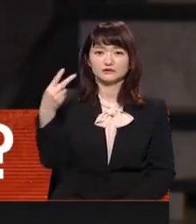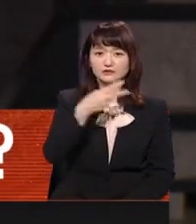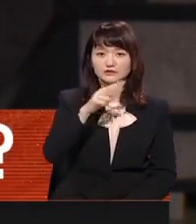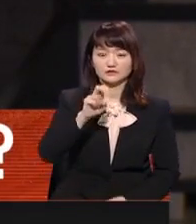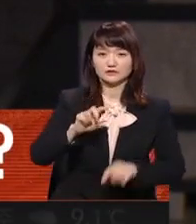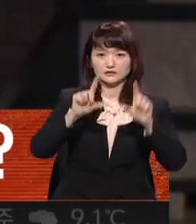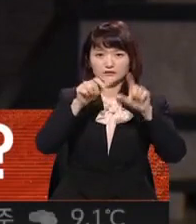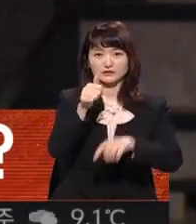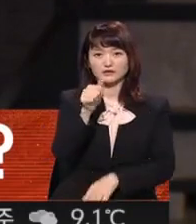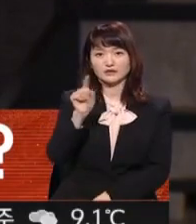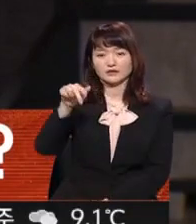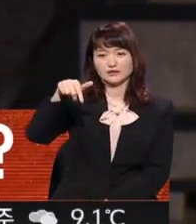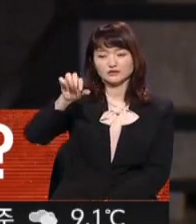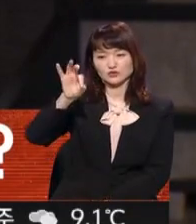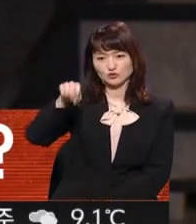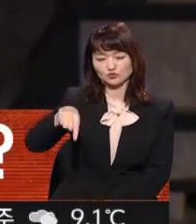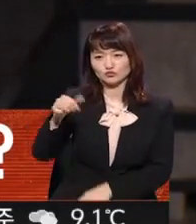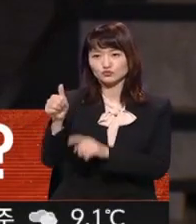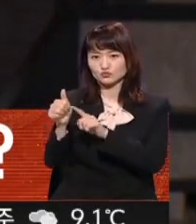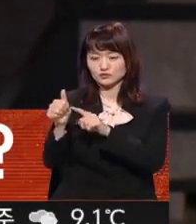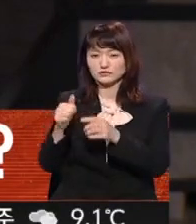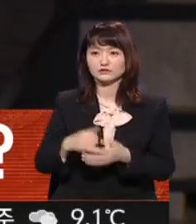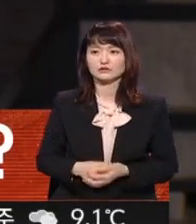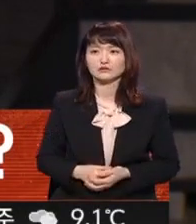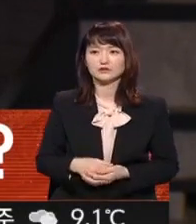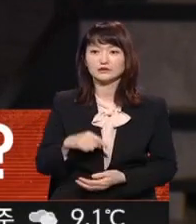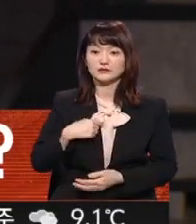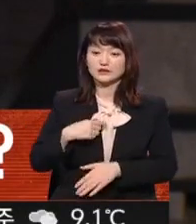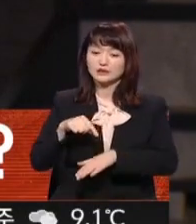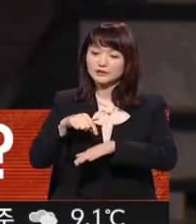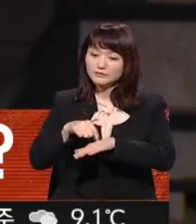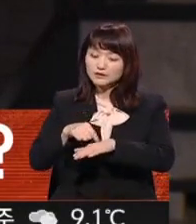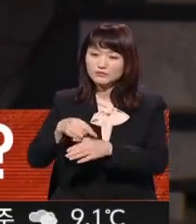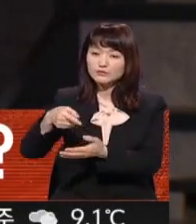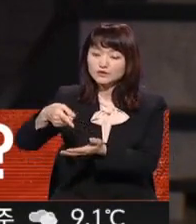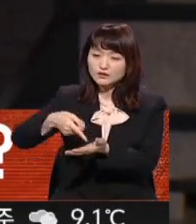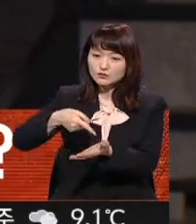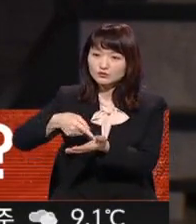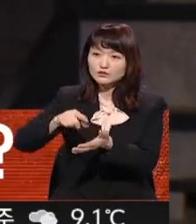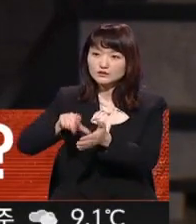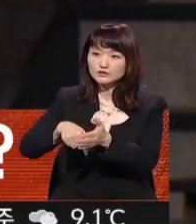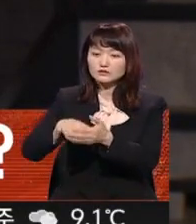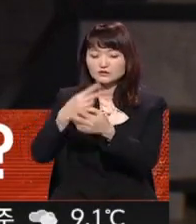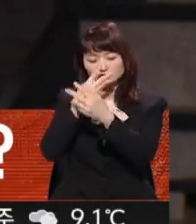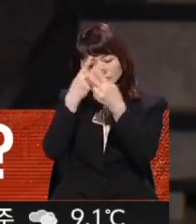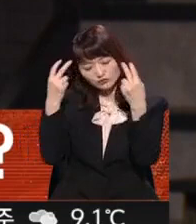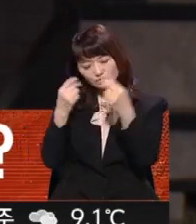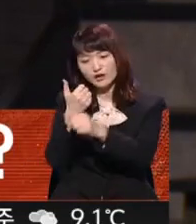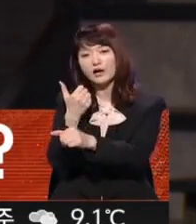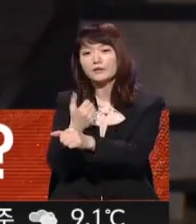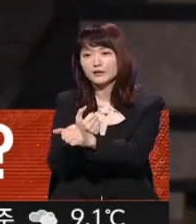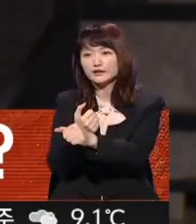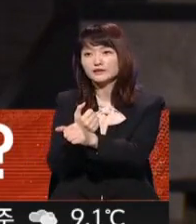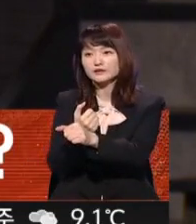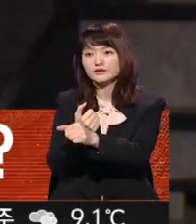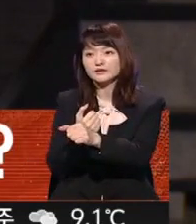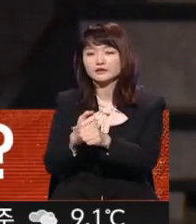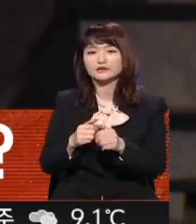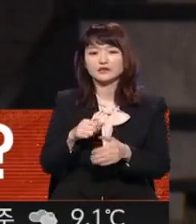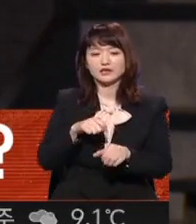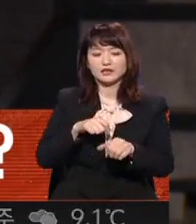2020년에 하정우 씨 같은 경우도 당시에 자기는 피부과 시술 중에서 그것을 수면마취를 했다 했지만 법원이